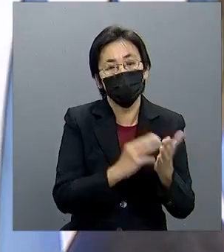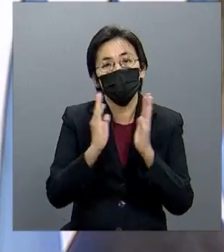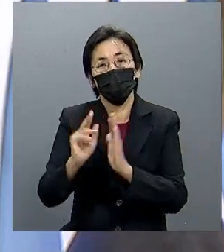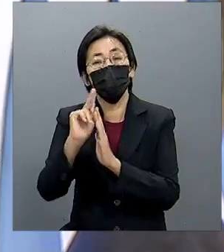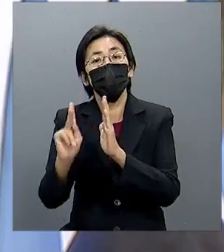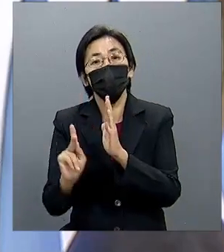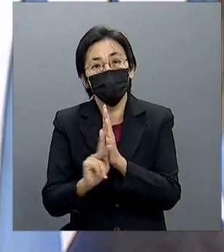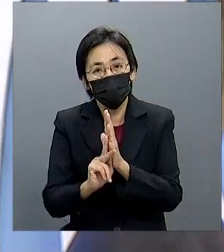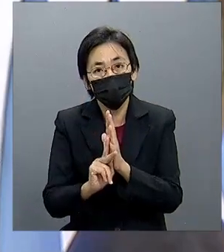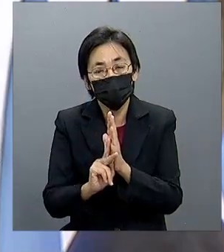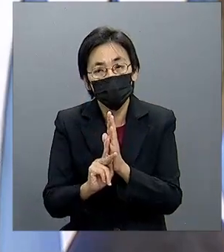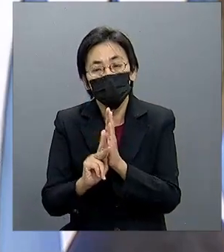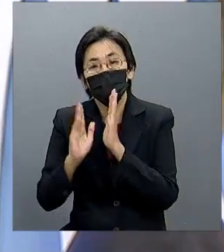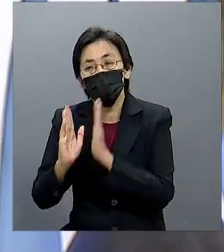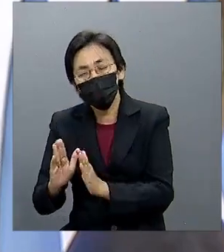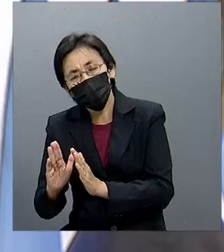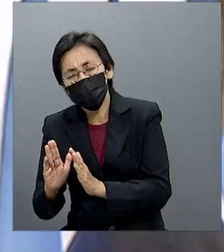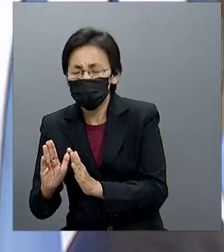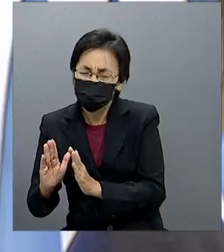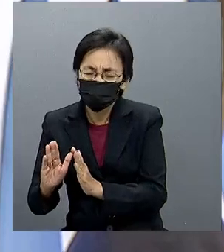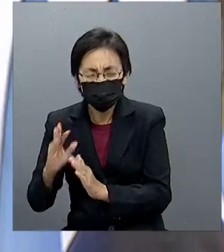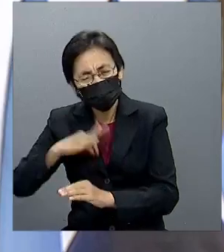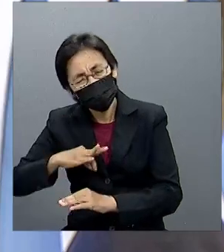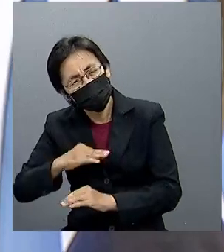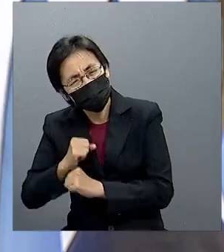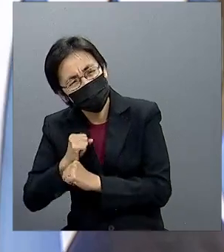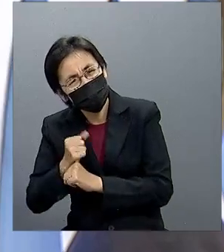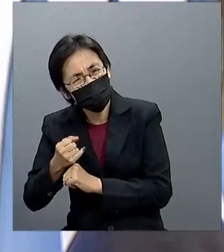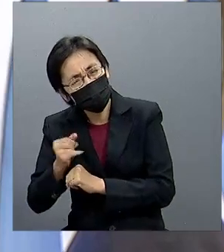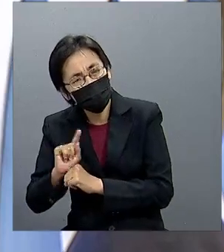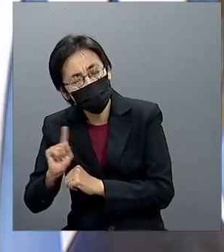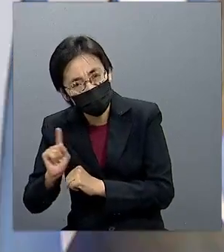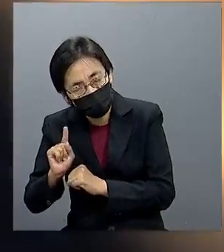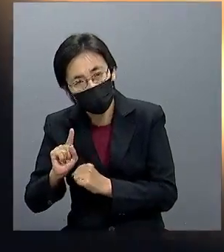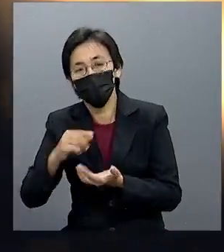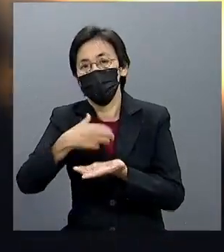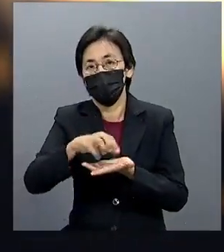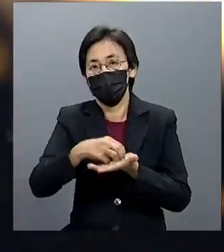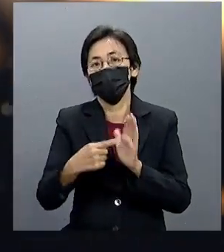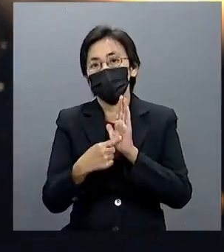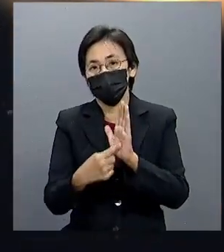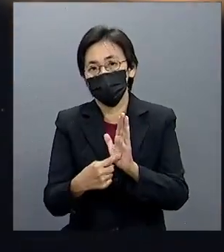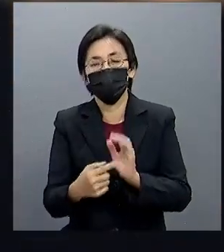ทางฝ่ายศีลธรรมมาร่วมพูดคุยกันติดตามได้จากสกู๊ปชิ้นนี้เลยค่ะ